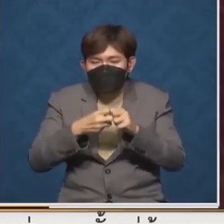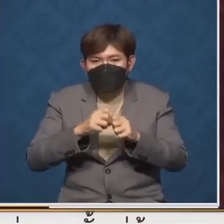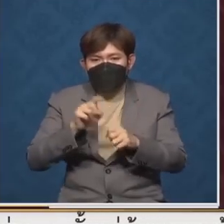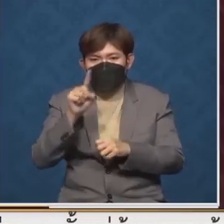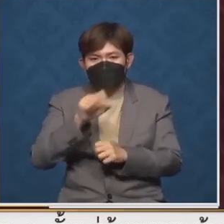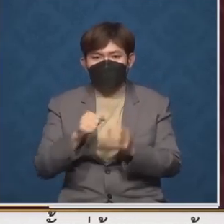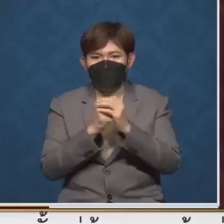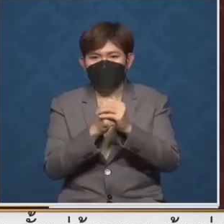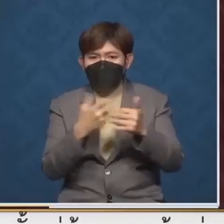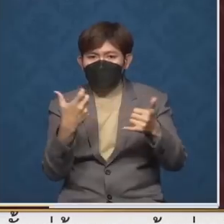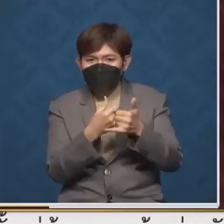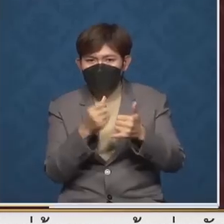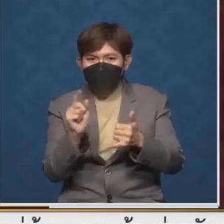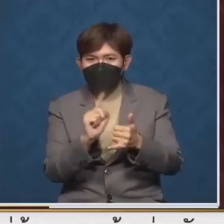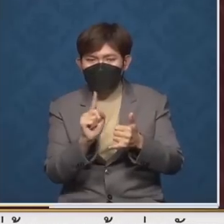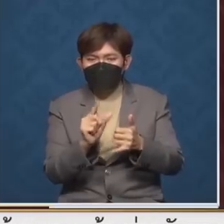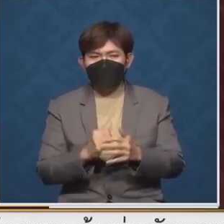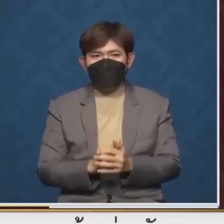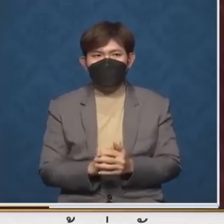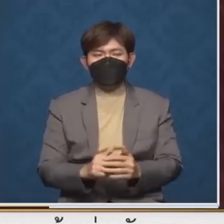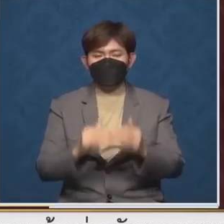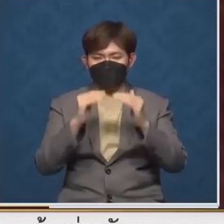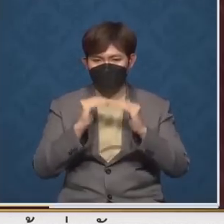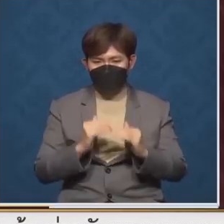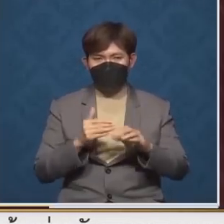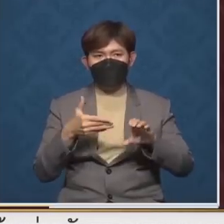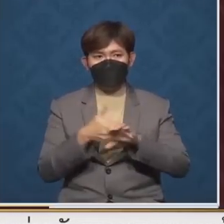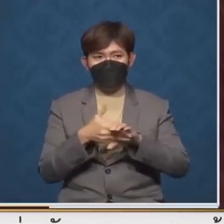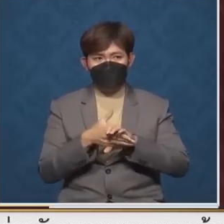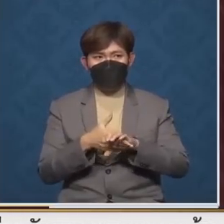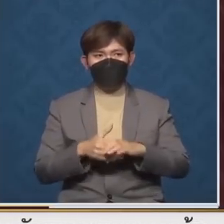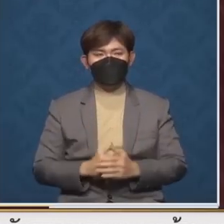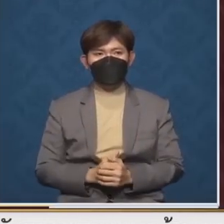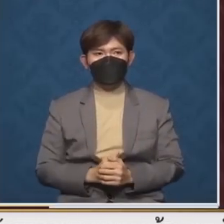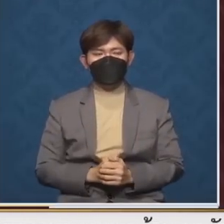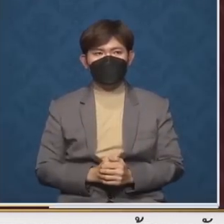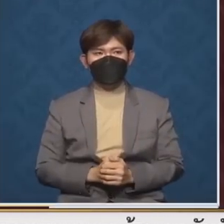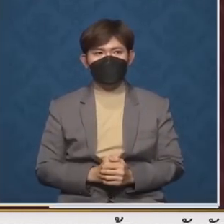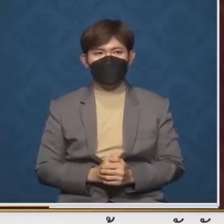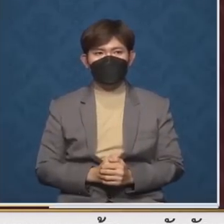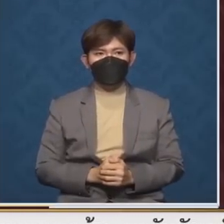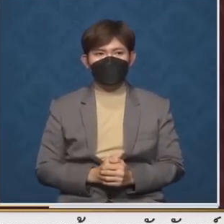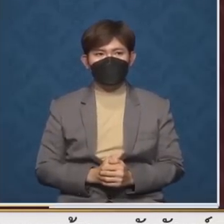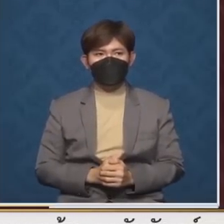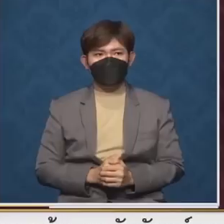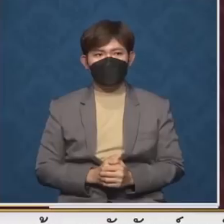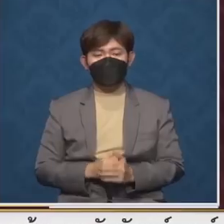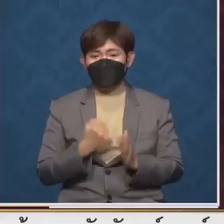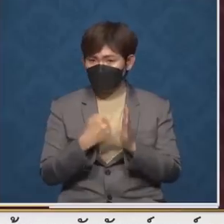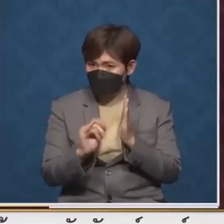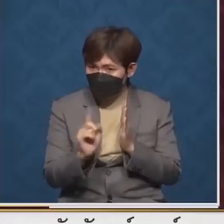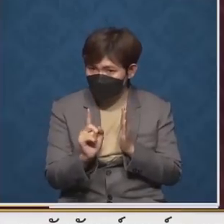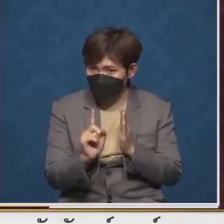ผมจบเรื่องนี้ไปอีกสลายนืครับผดภาพไครับ